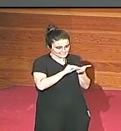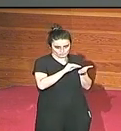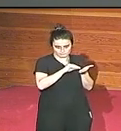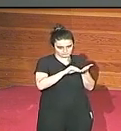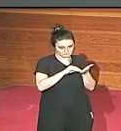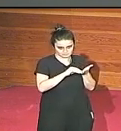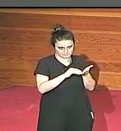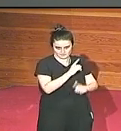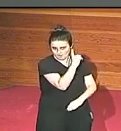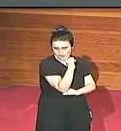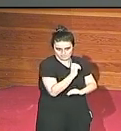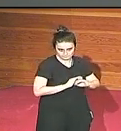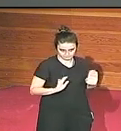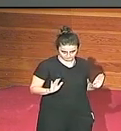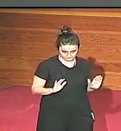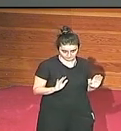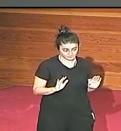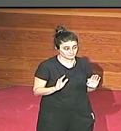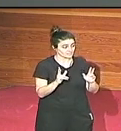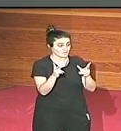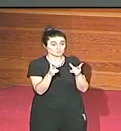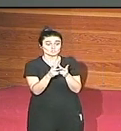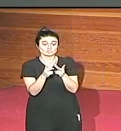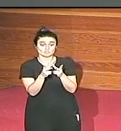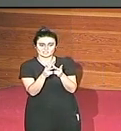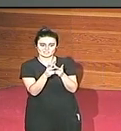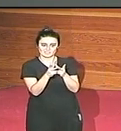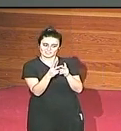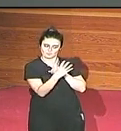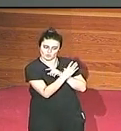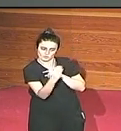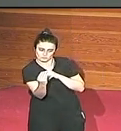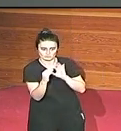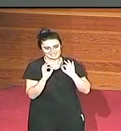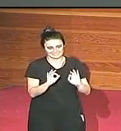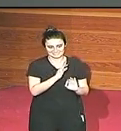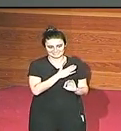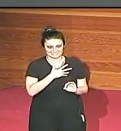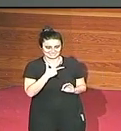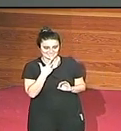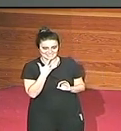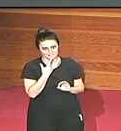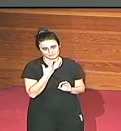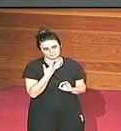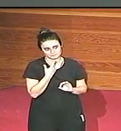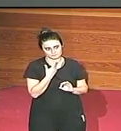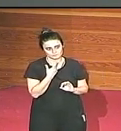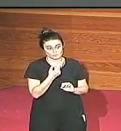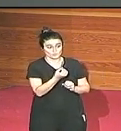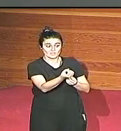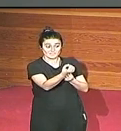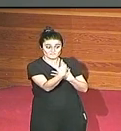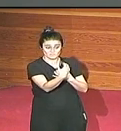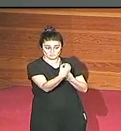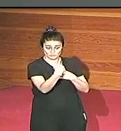ez? Eta gizarteak horrela jasotzen duena gainera, ez? Eta hori da okerrena. Aurriritzi haundiekin jasotako informazioak direlako